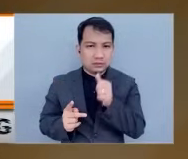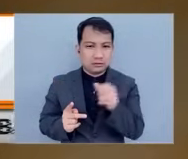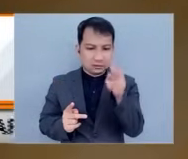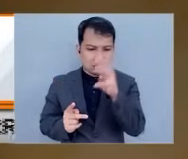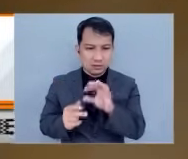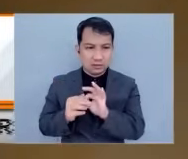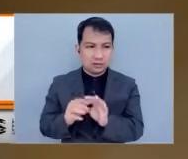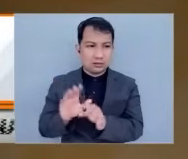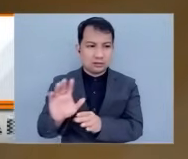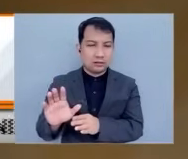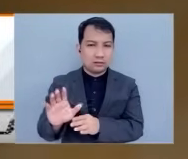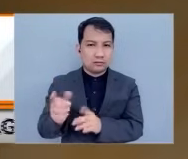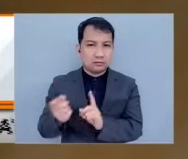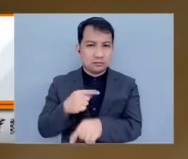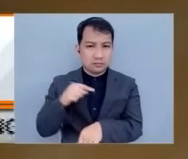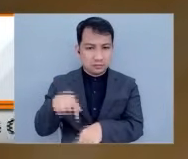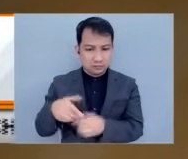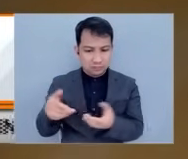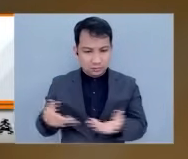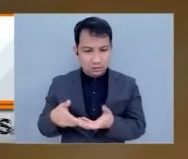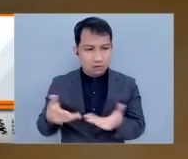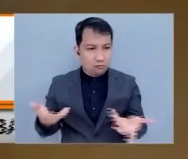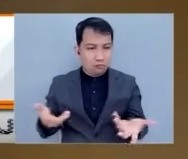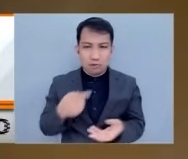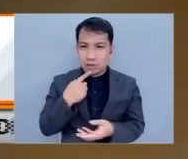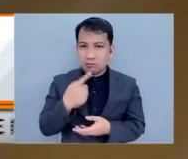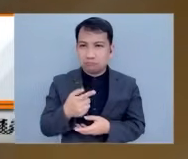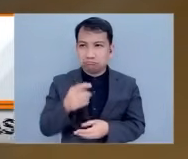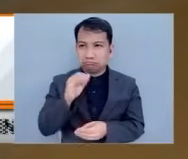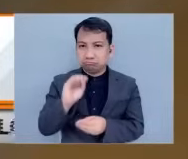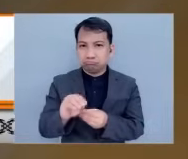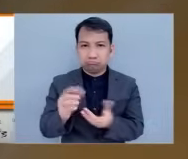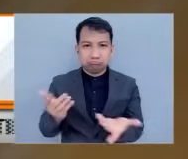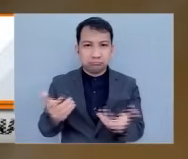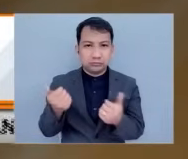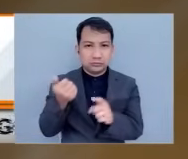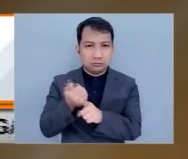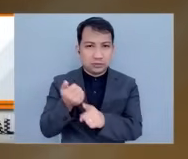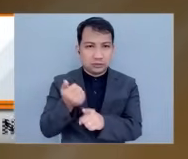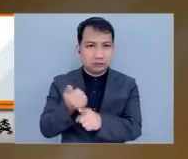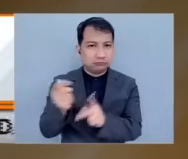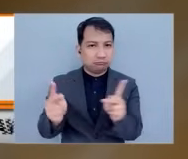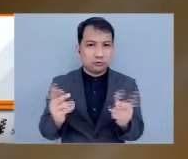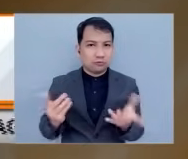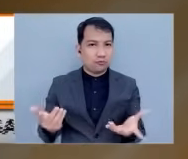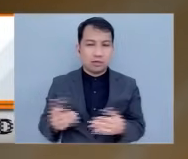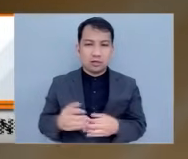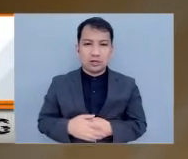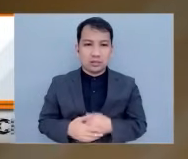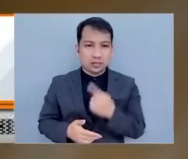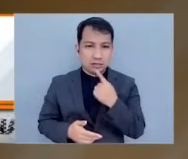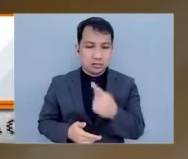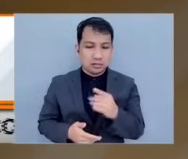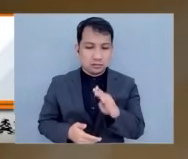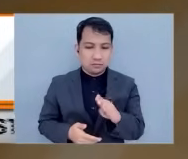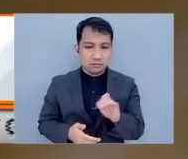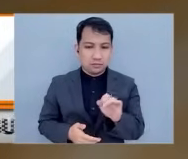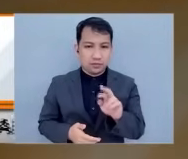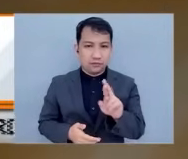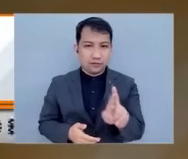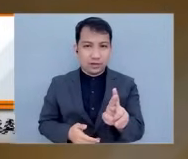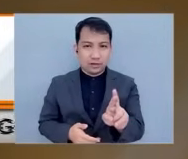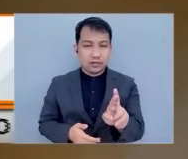mga taga rito, lalo't wala naman daw na itatala insidente ng pag-atake sa mga tao. Ayon sa Bureau of Fisheries and Aquatic